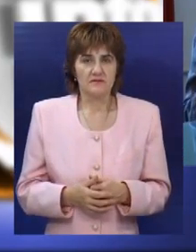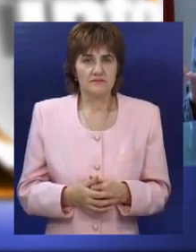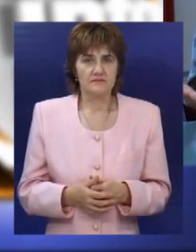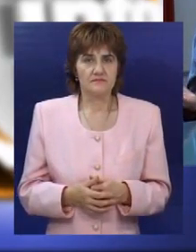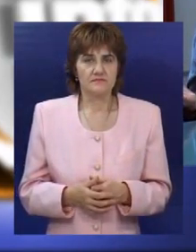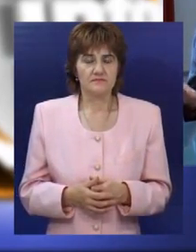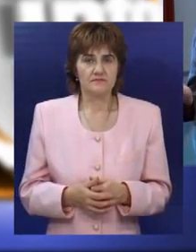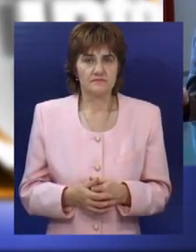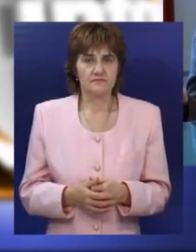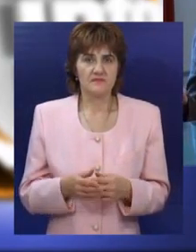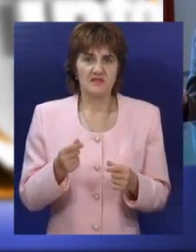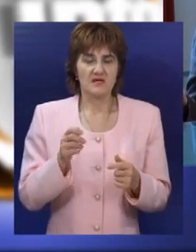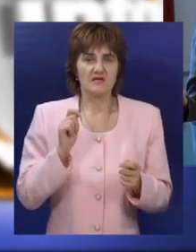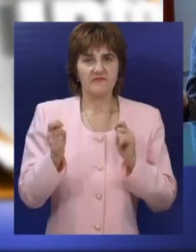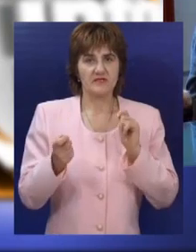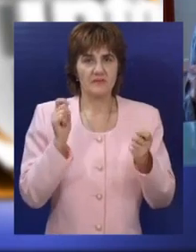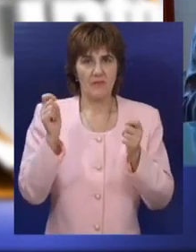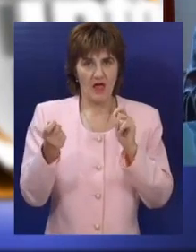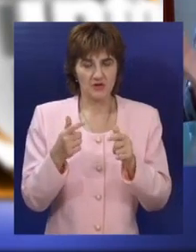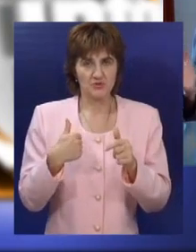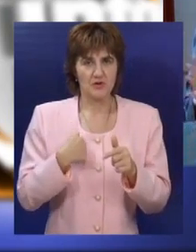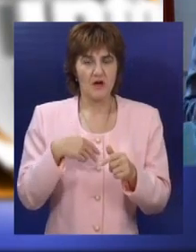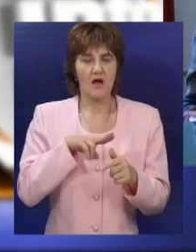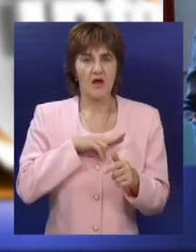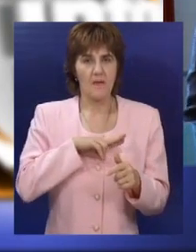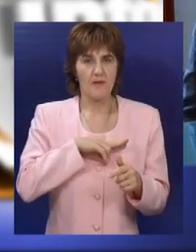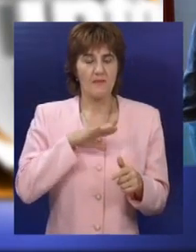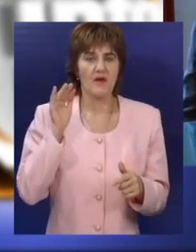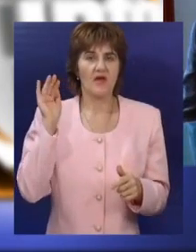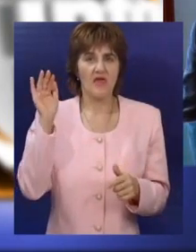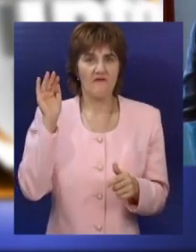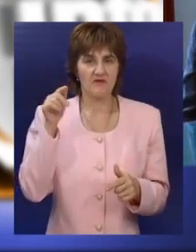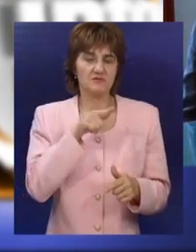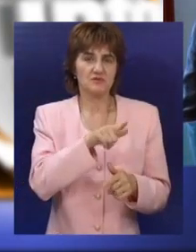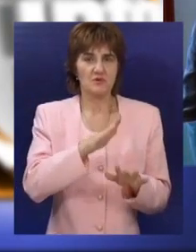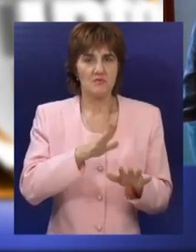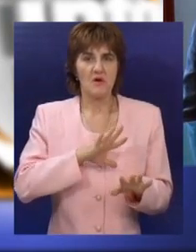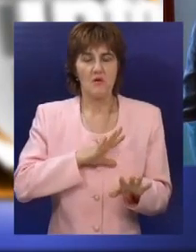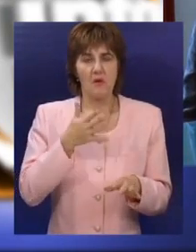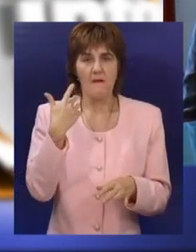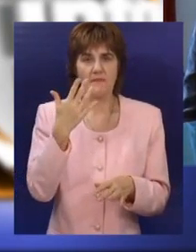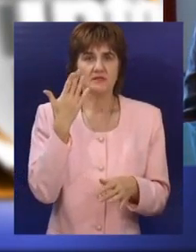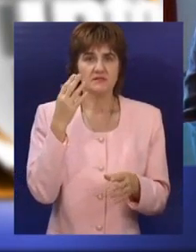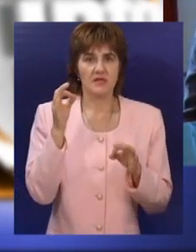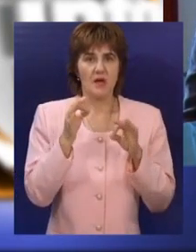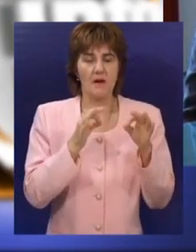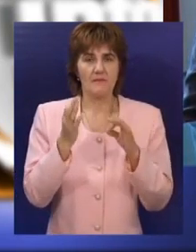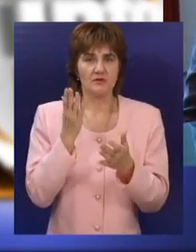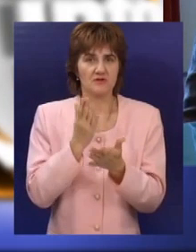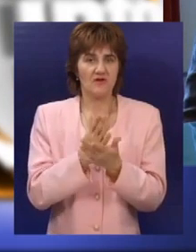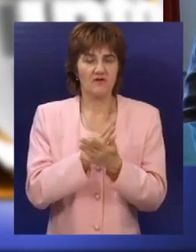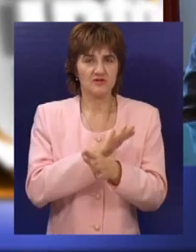2011. i sredstva se isplaćuju. Ja imam informaciju i tu je već više od 50%